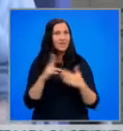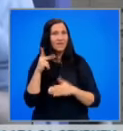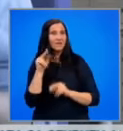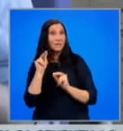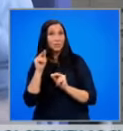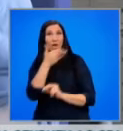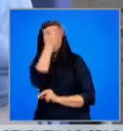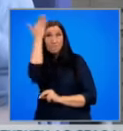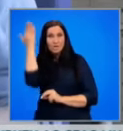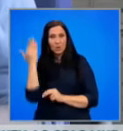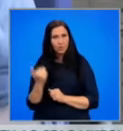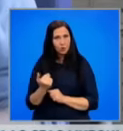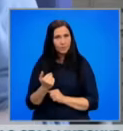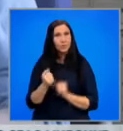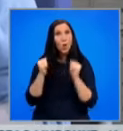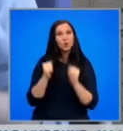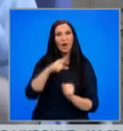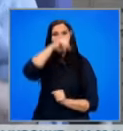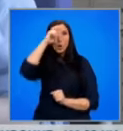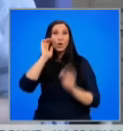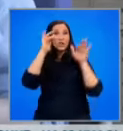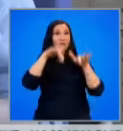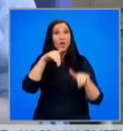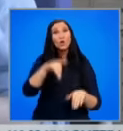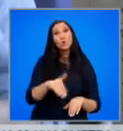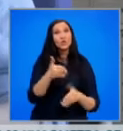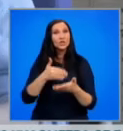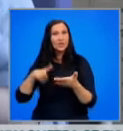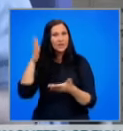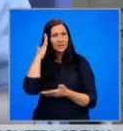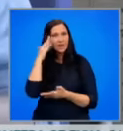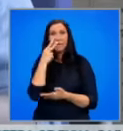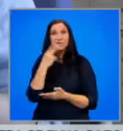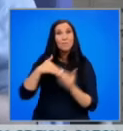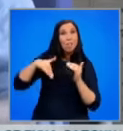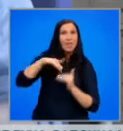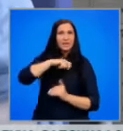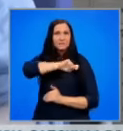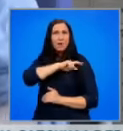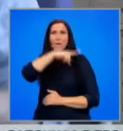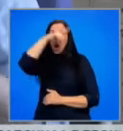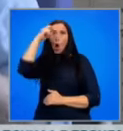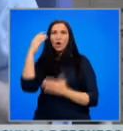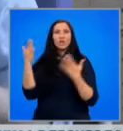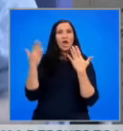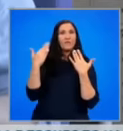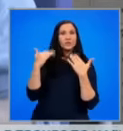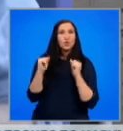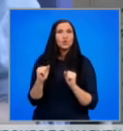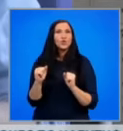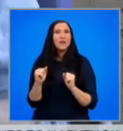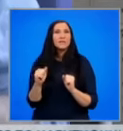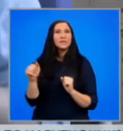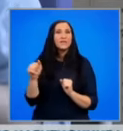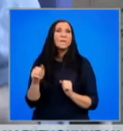метеоролозите. Очакваме гореща вълна в южната част на страната. Виждаме, че над Испания има горещ въздух. Очаква се зона с